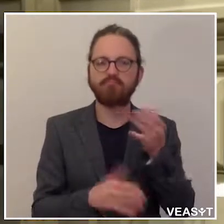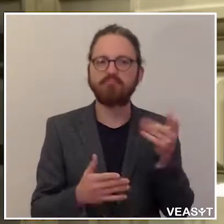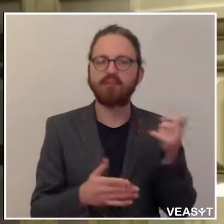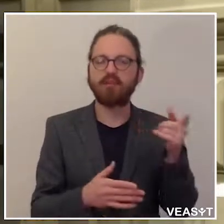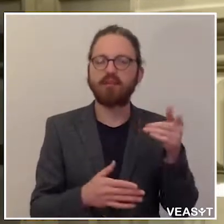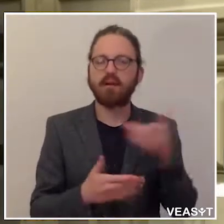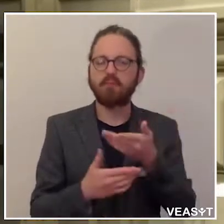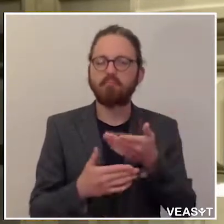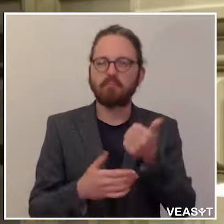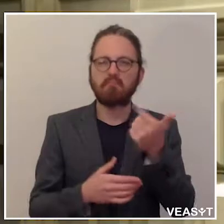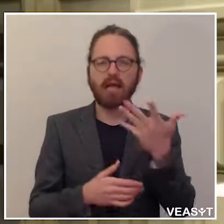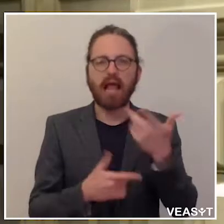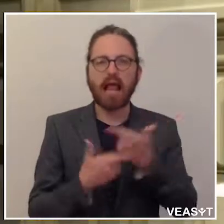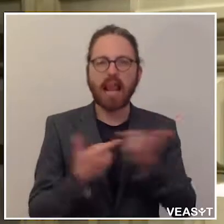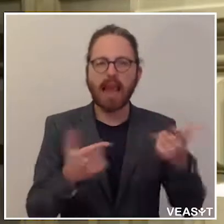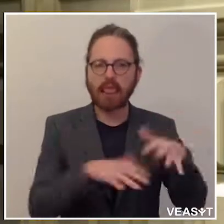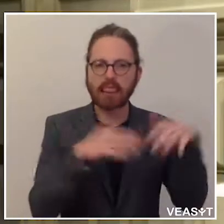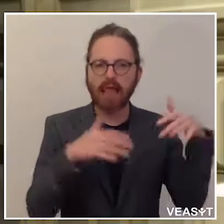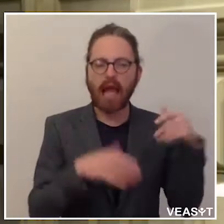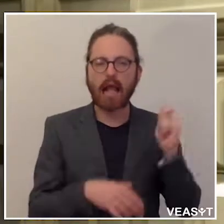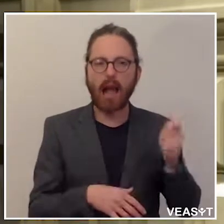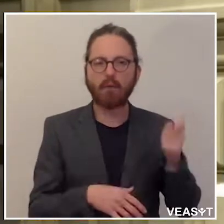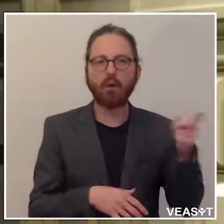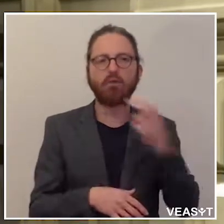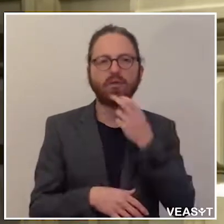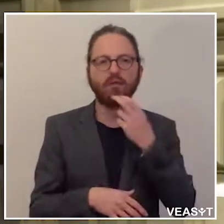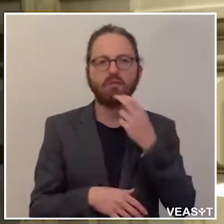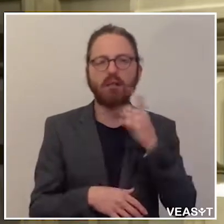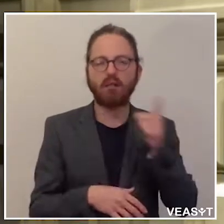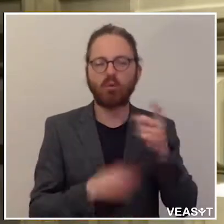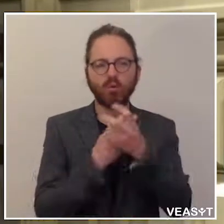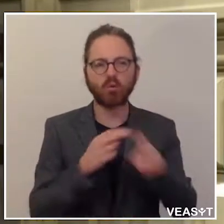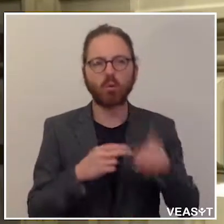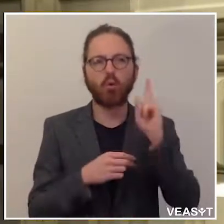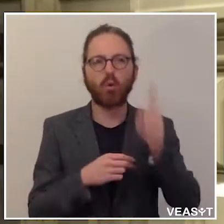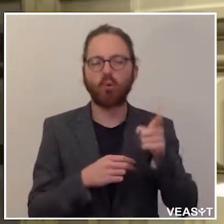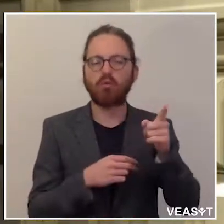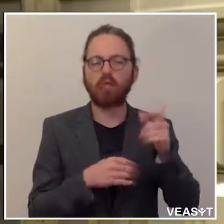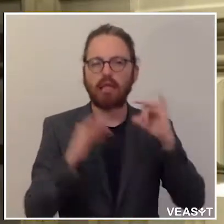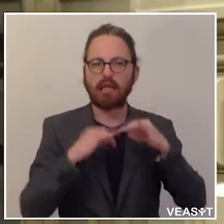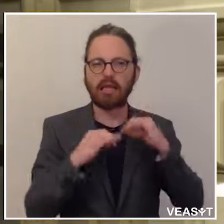il pezzo un milan tax up che mettevo in high tech per un tasto